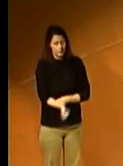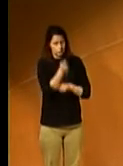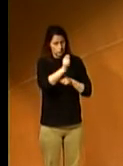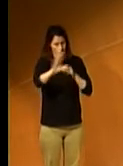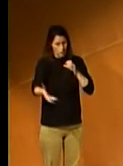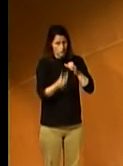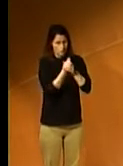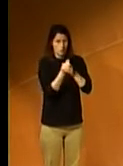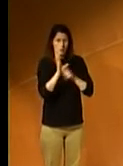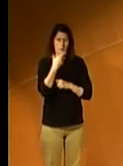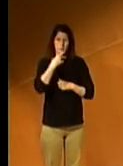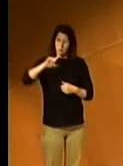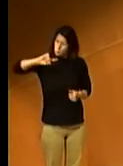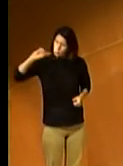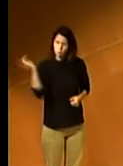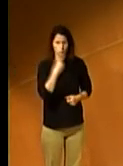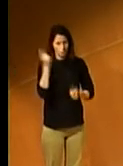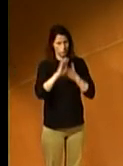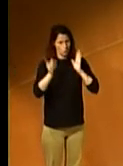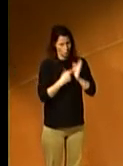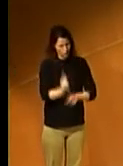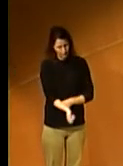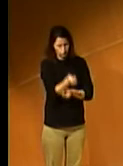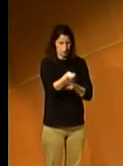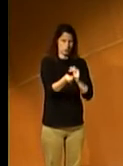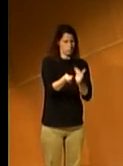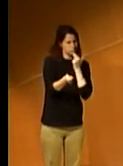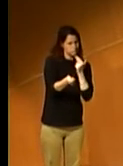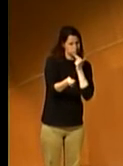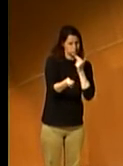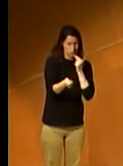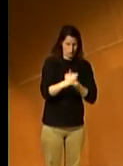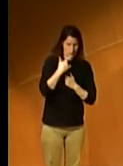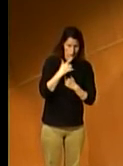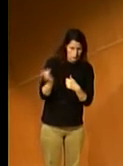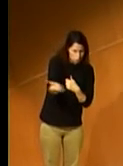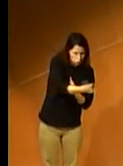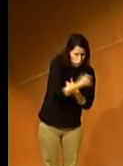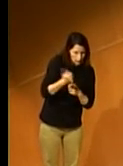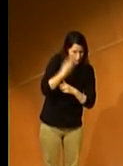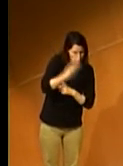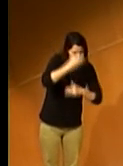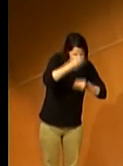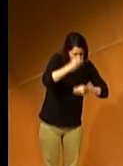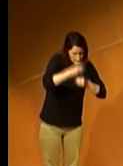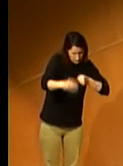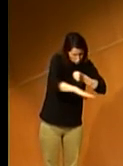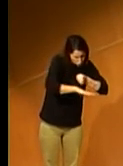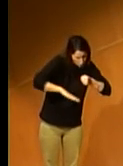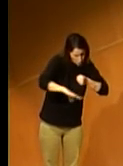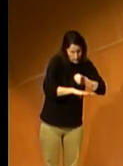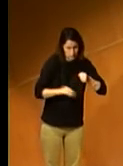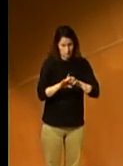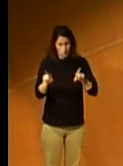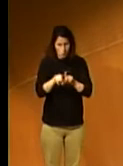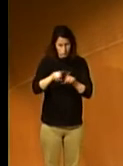tous à une éducation de qualité qui réponde aux besoins d'apprentissage essentiels et enrichisse